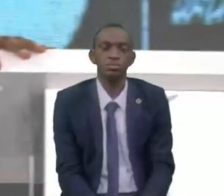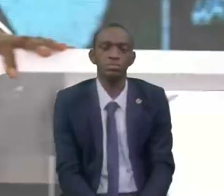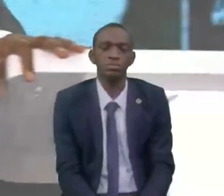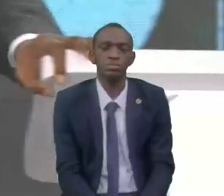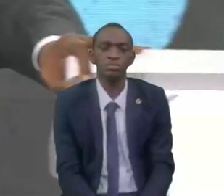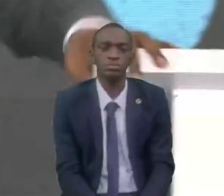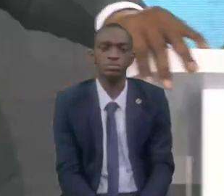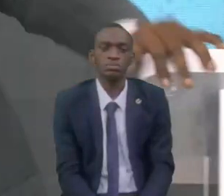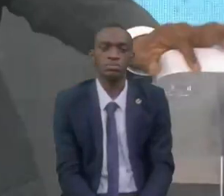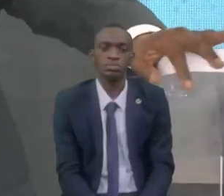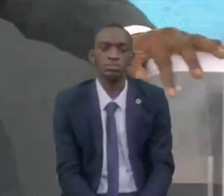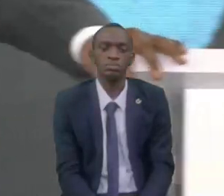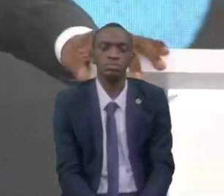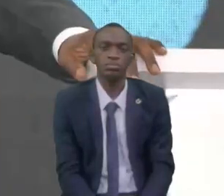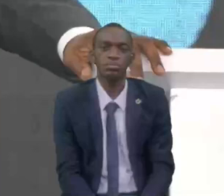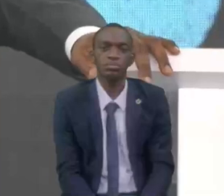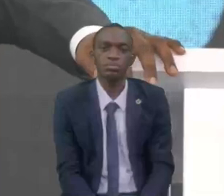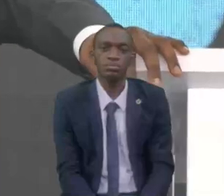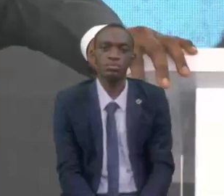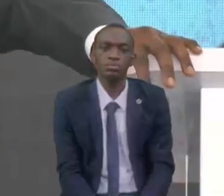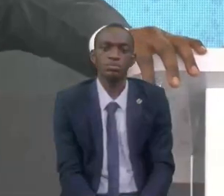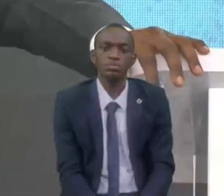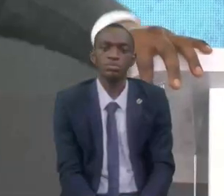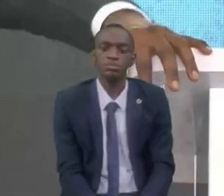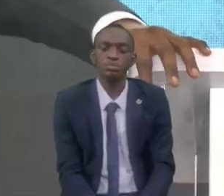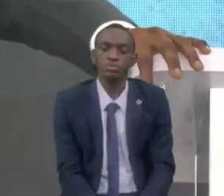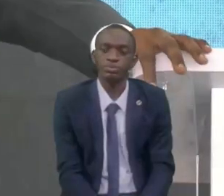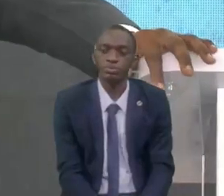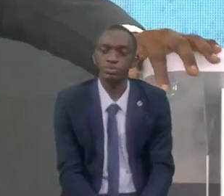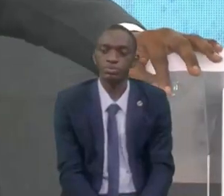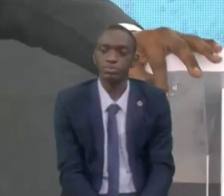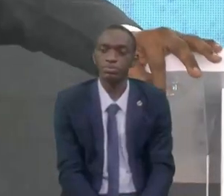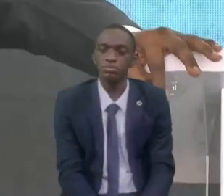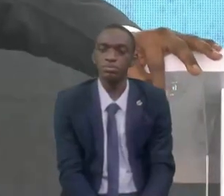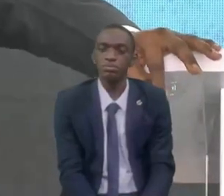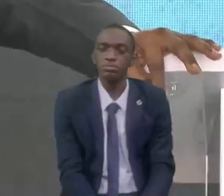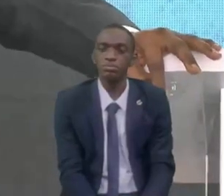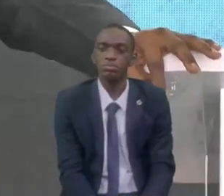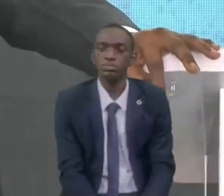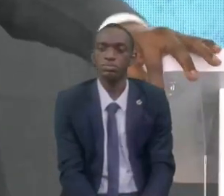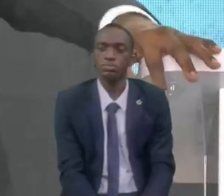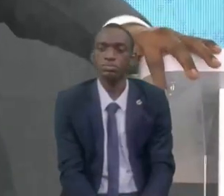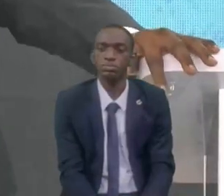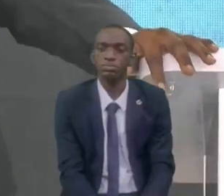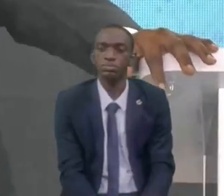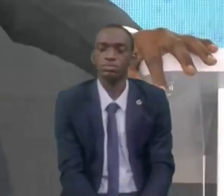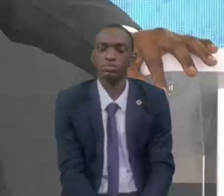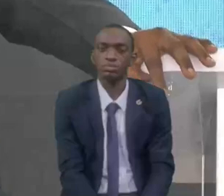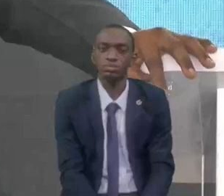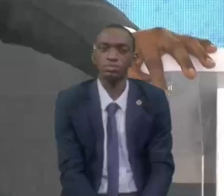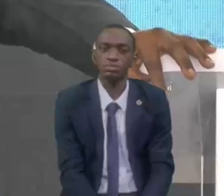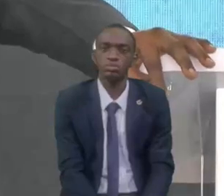ils ont souffert atrocement. Il y a trois éléments dans ce premier point. Premièrement, la